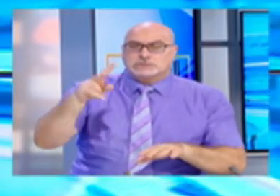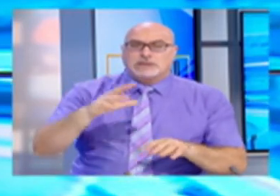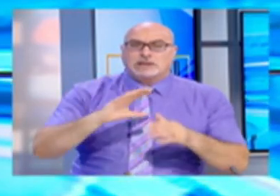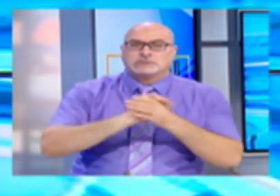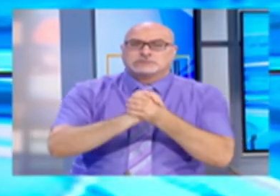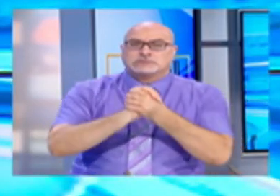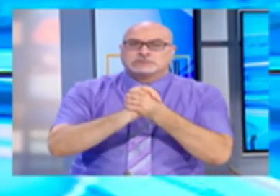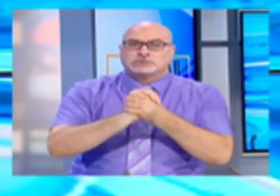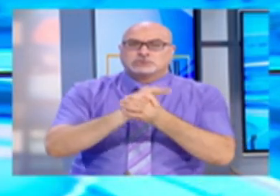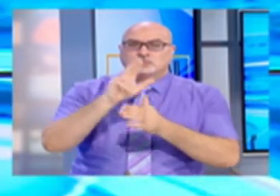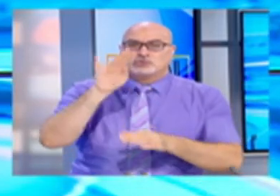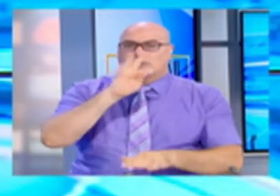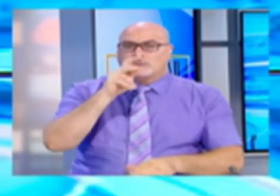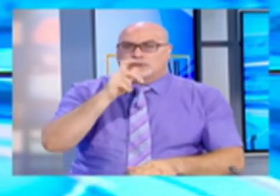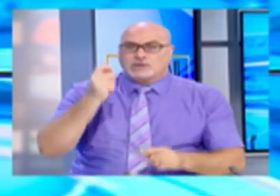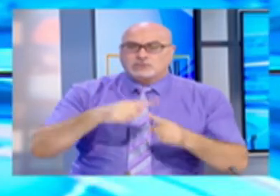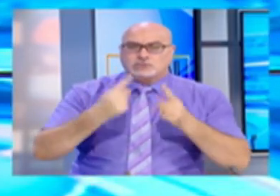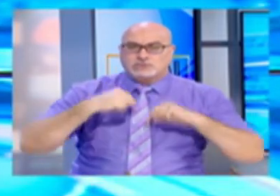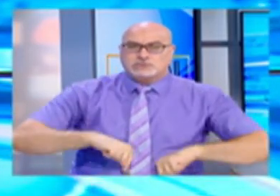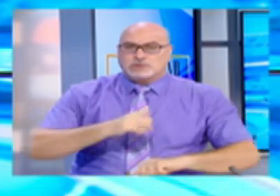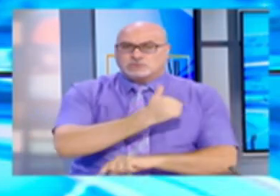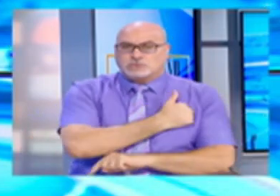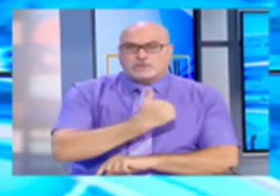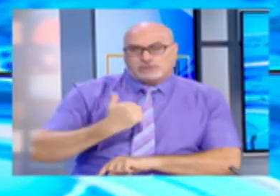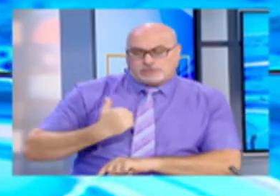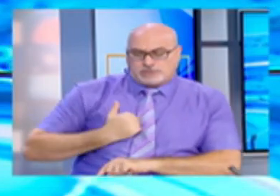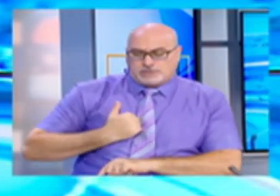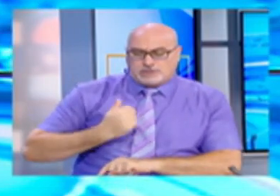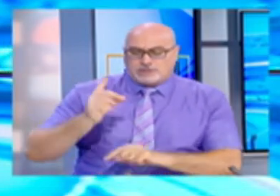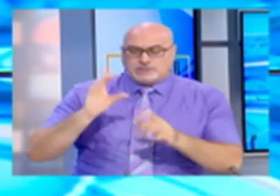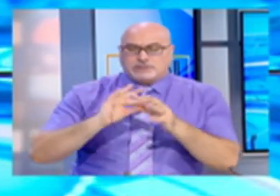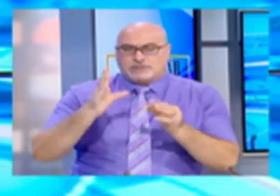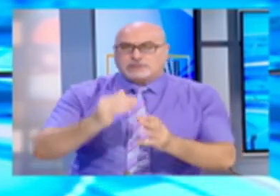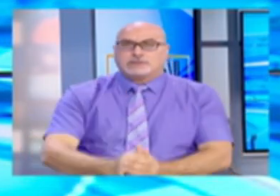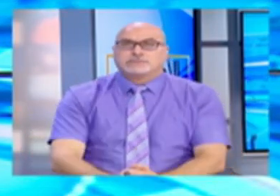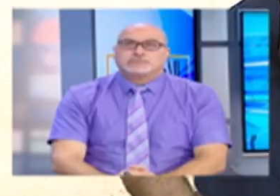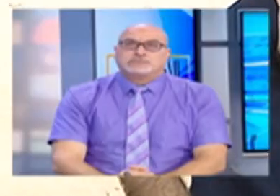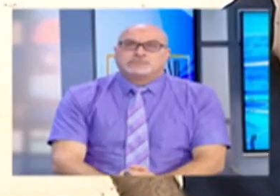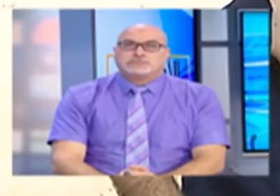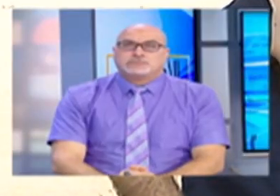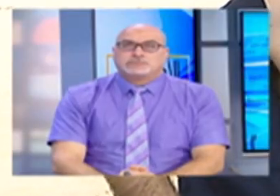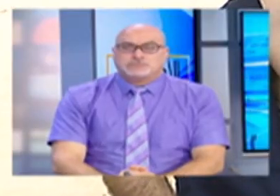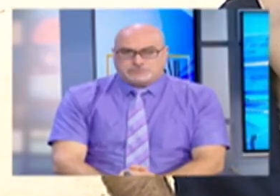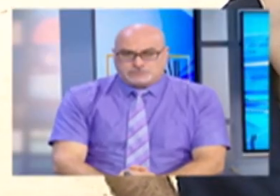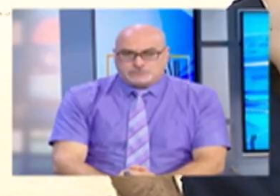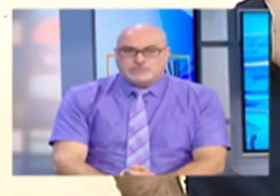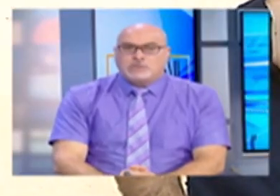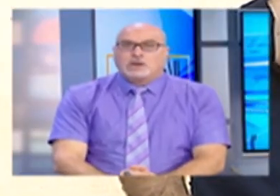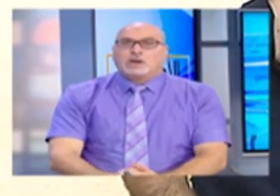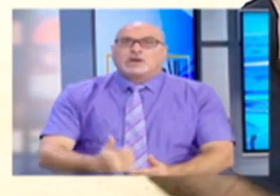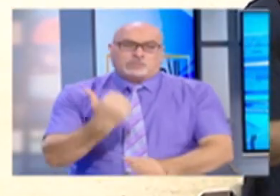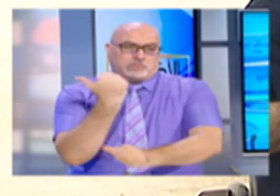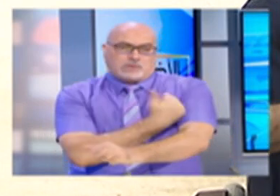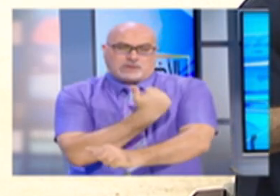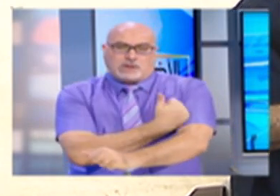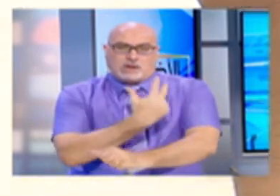المركزية النقابية ووزارة الصحة. المتابعة لعبد الرزاق رمضان. توسيع عملية تلقيح ضد